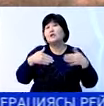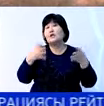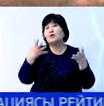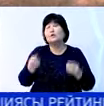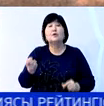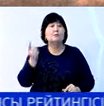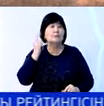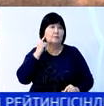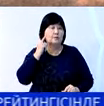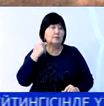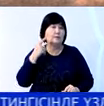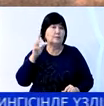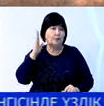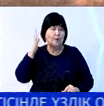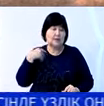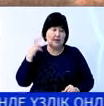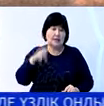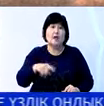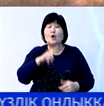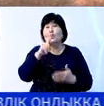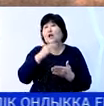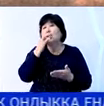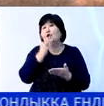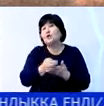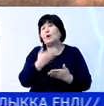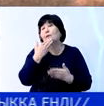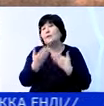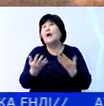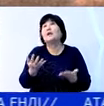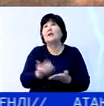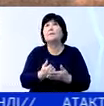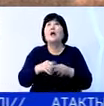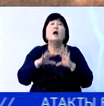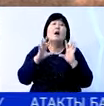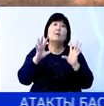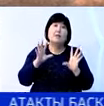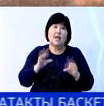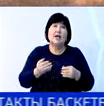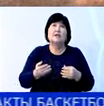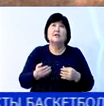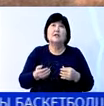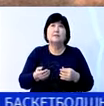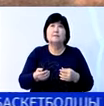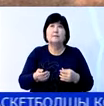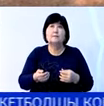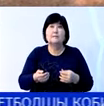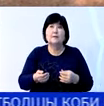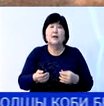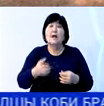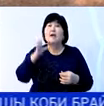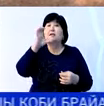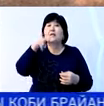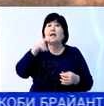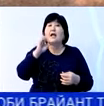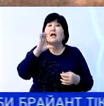келіп, сұрағыма біршама жауаптарды таптым. Бойынша 85-нен слесарьлікке